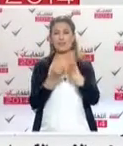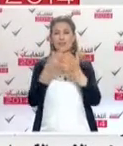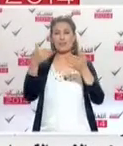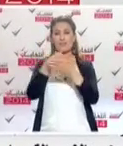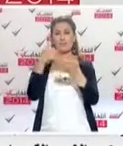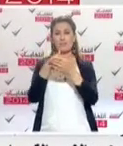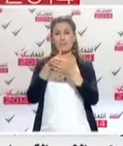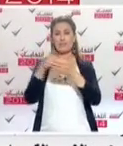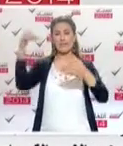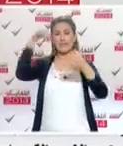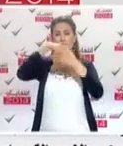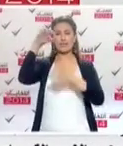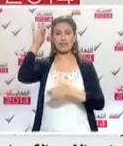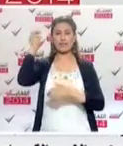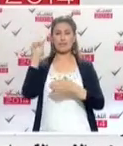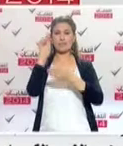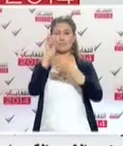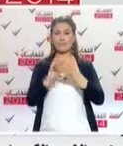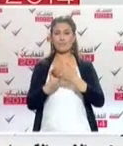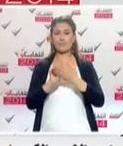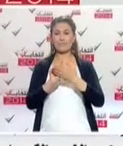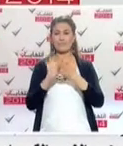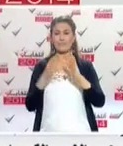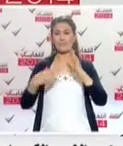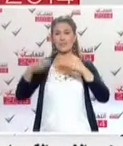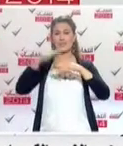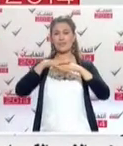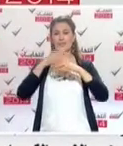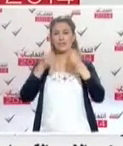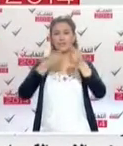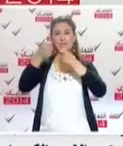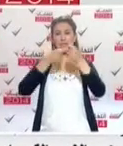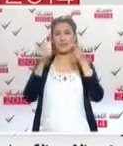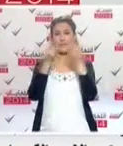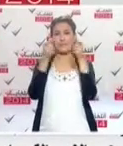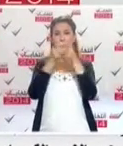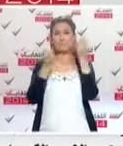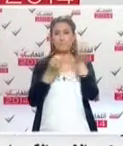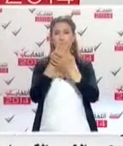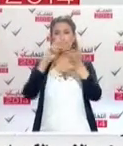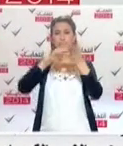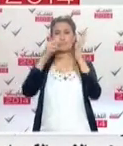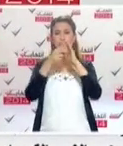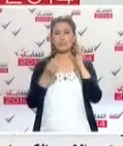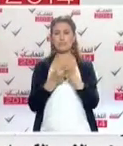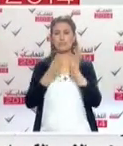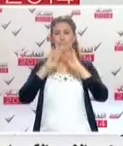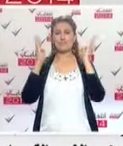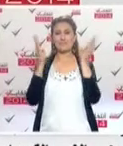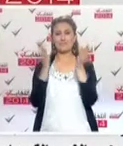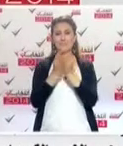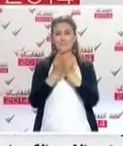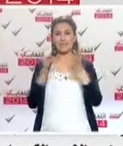وتدخل الدولة مباشرة أو لدى رؤوس الأموال لبعث المشاريع الصناعية. ضرورة توفير